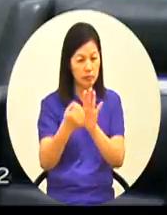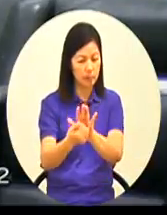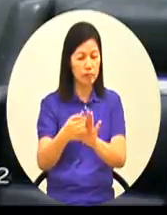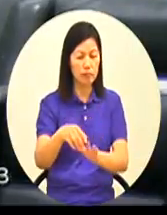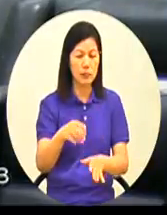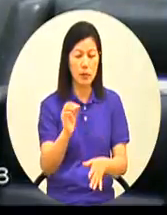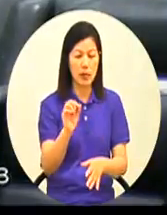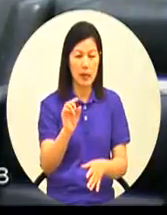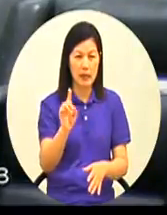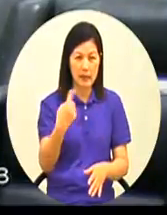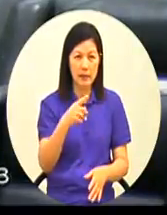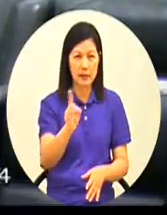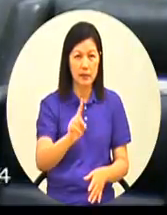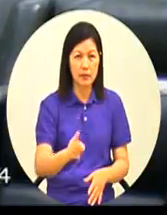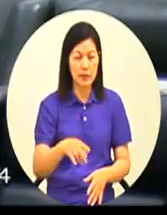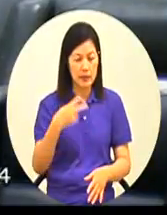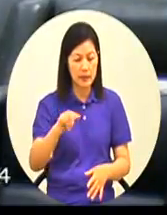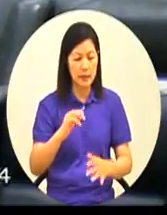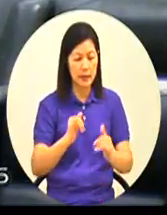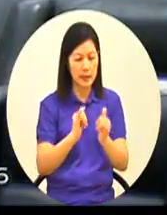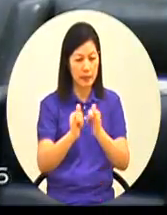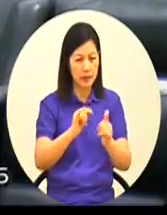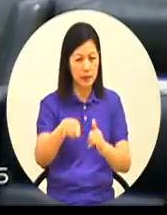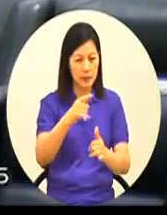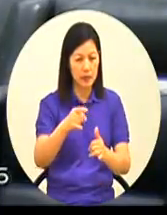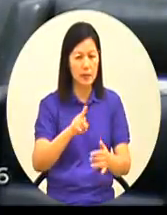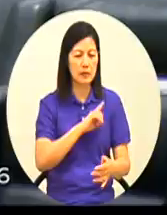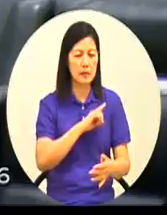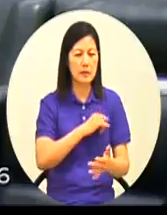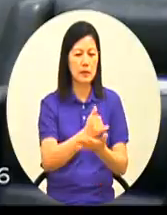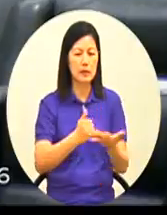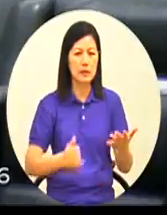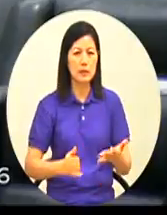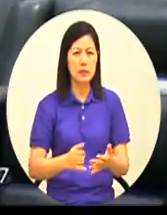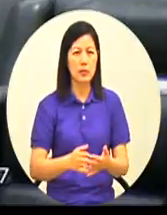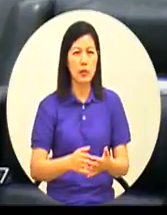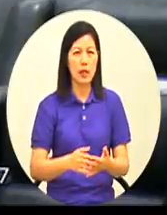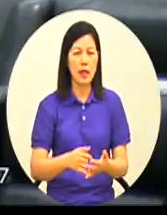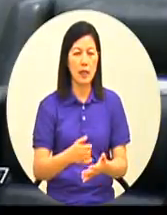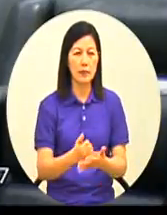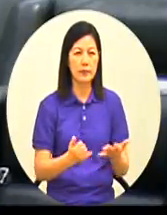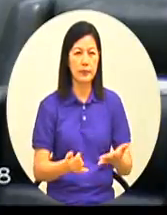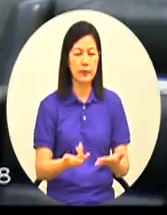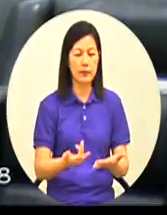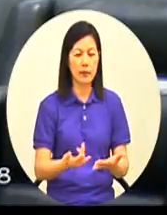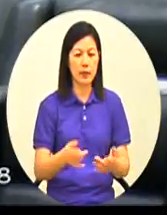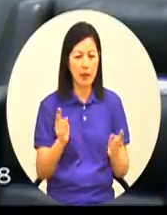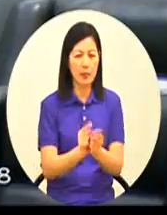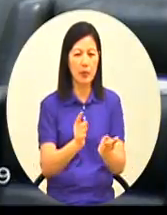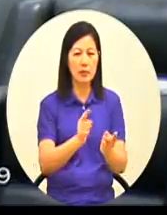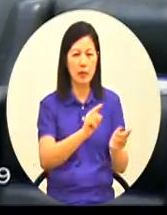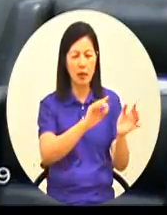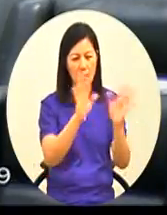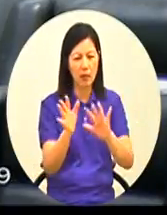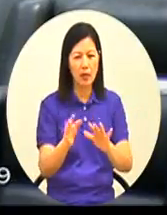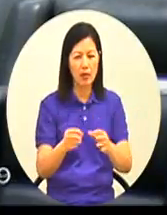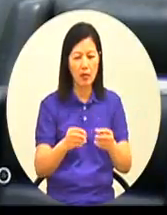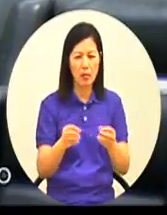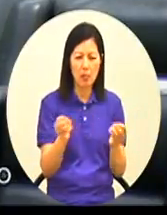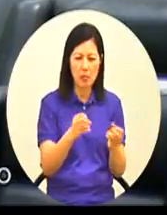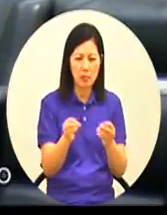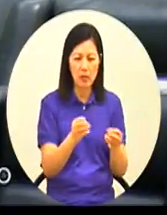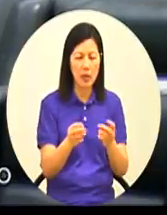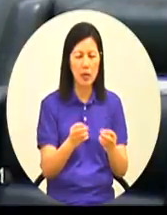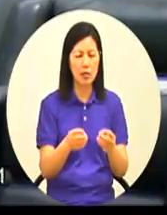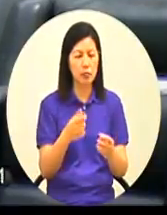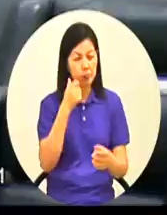件里面也有一些民众自行撤回。那我想了解一下，为什么撤回？是有遭遇到什么样在调解的过程有什么